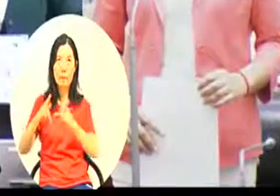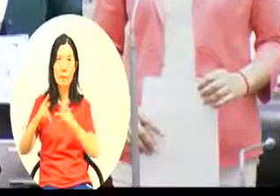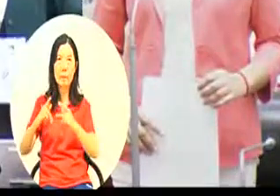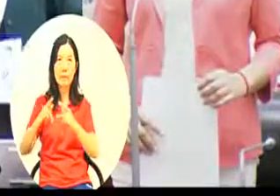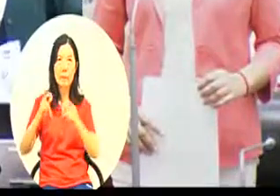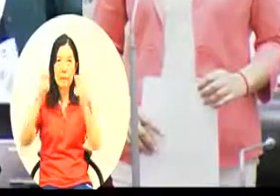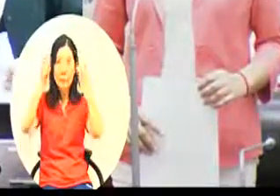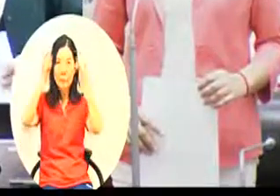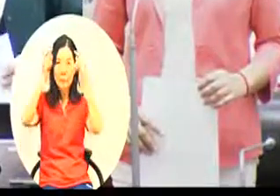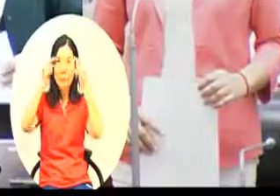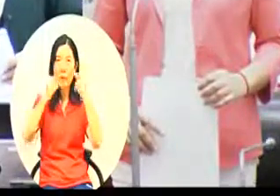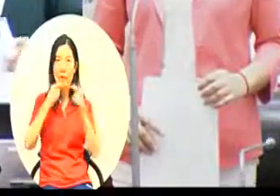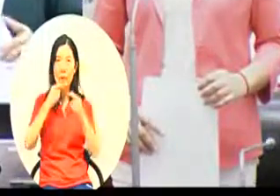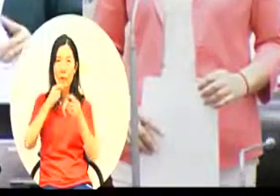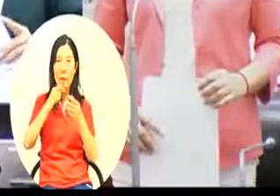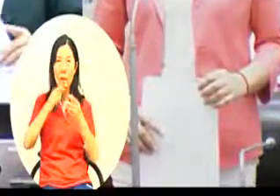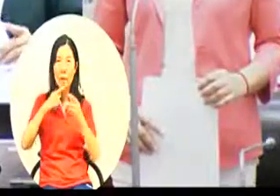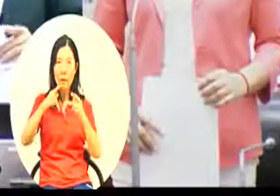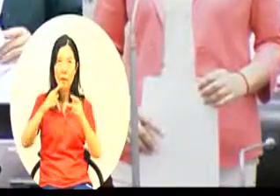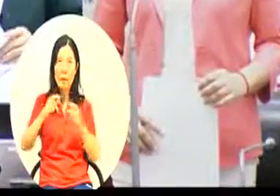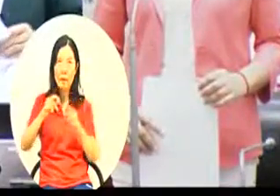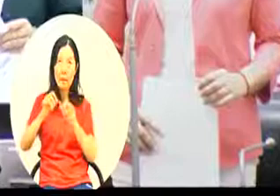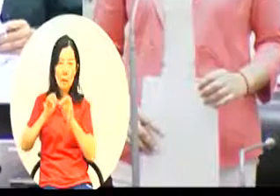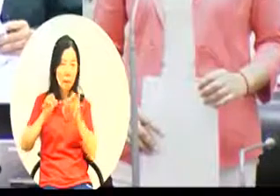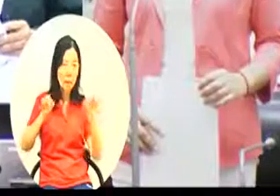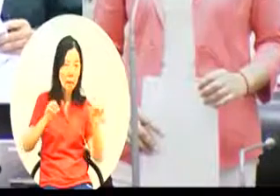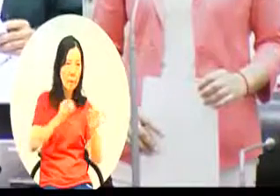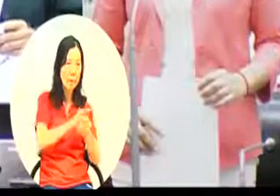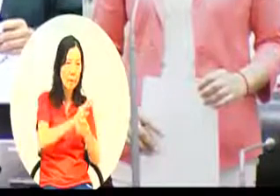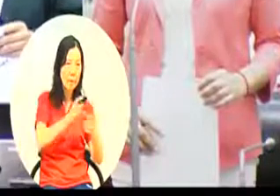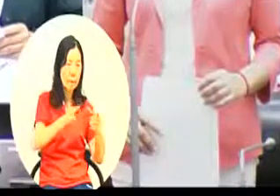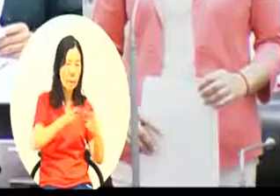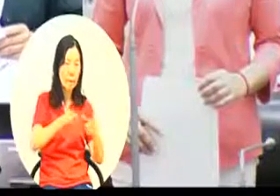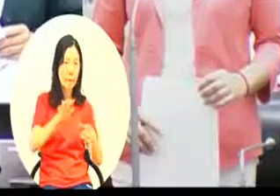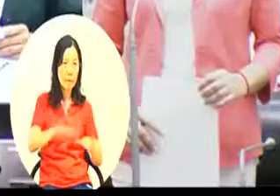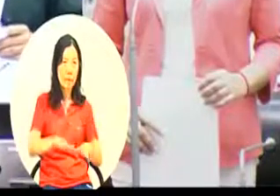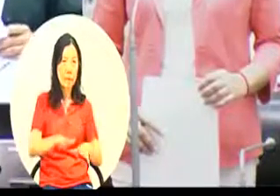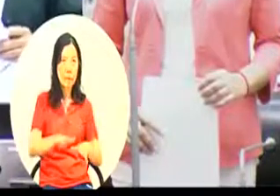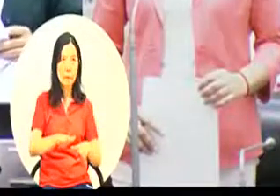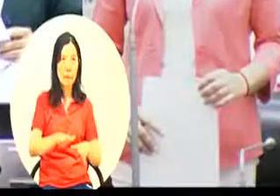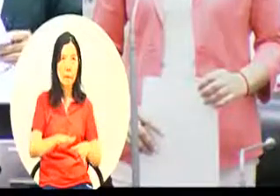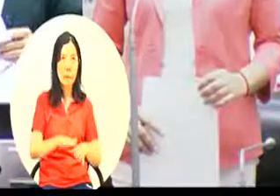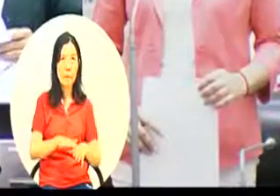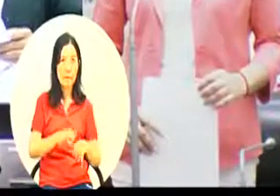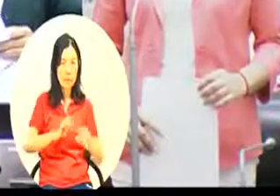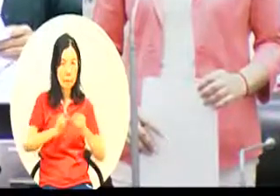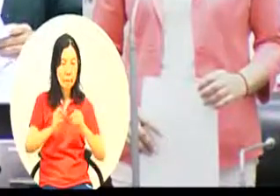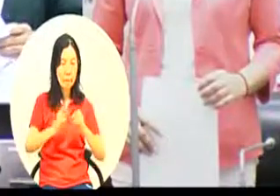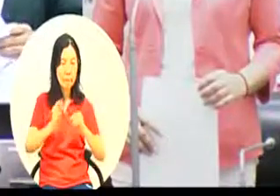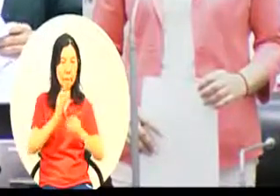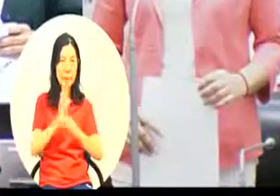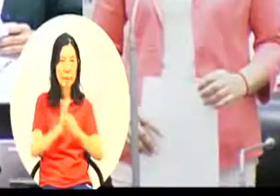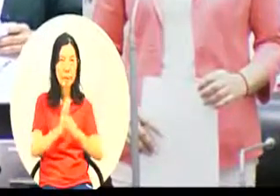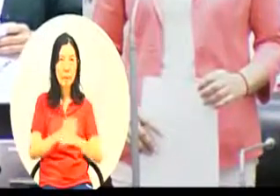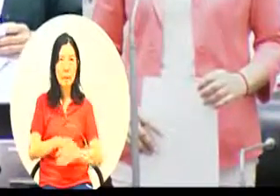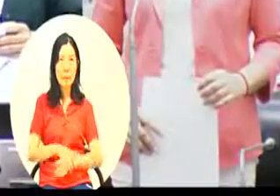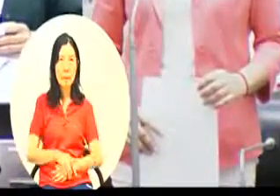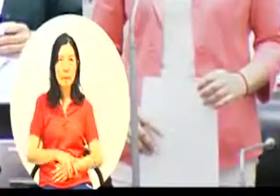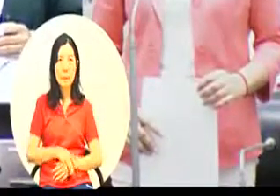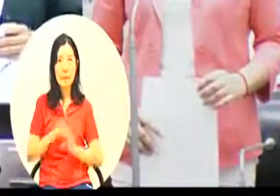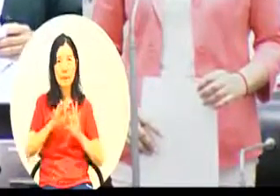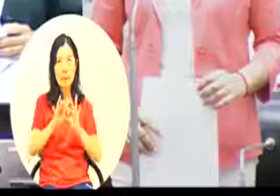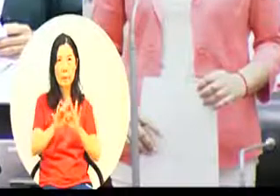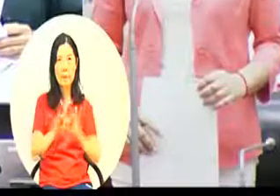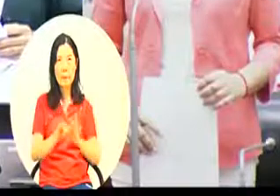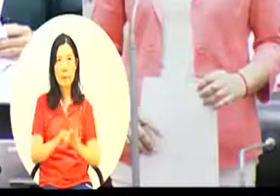高雄红线延伸到林园，我们当然都还在现在在规划中，那我们会持续，我